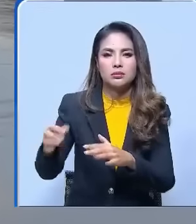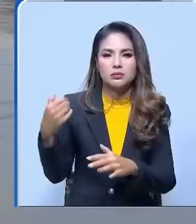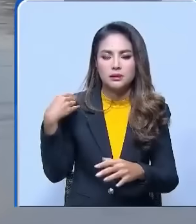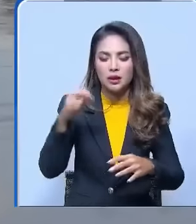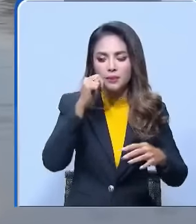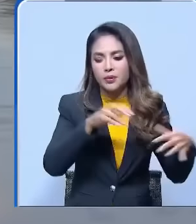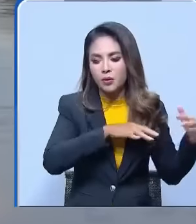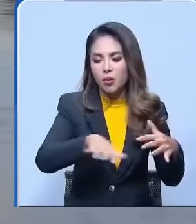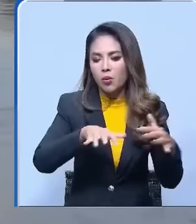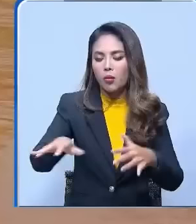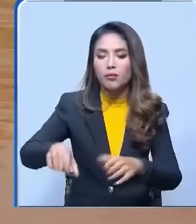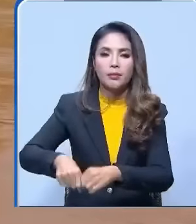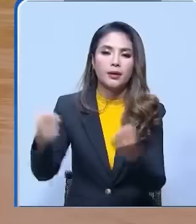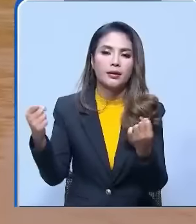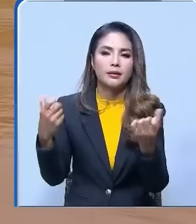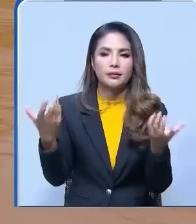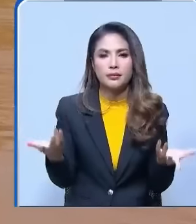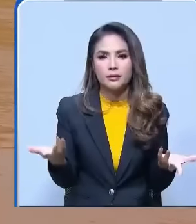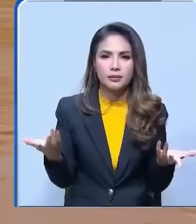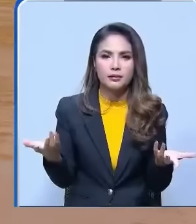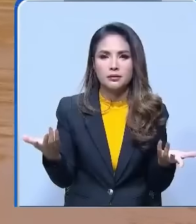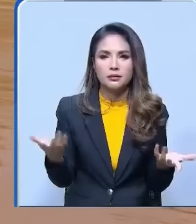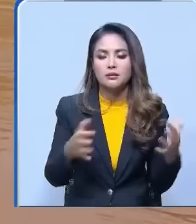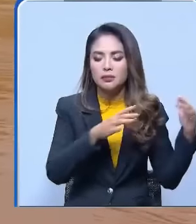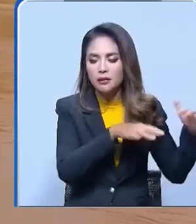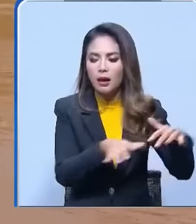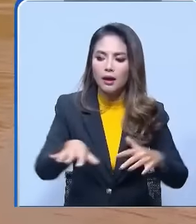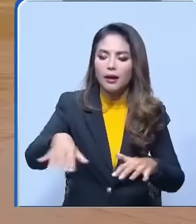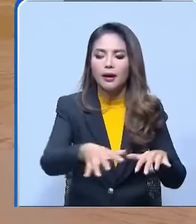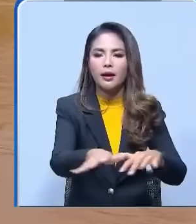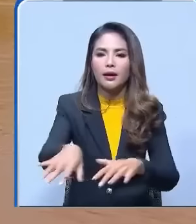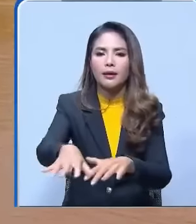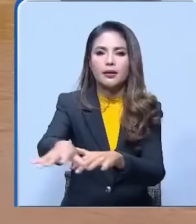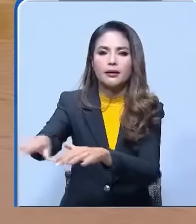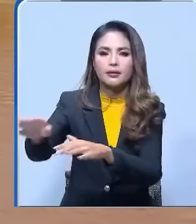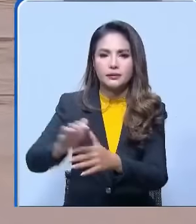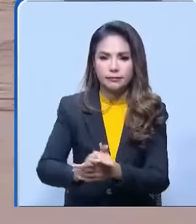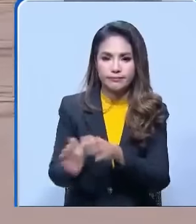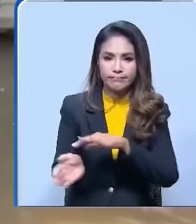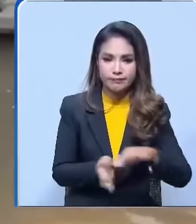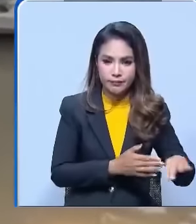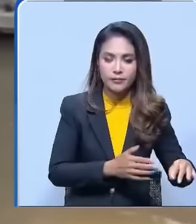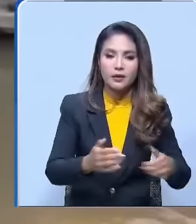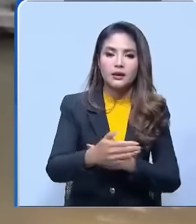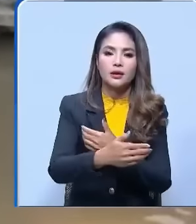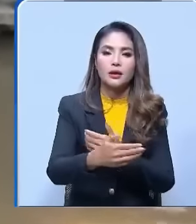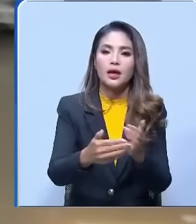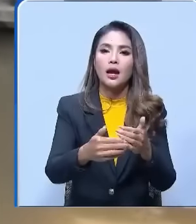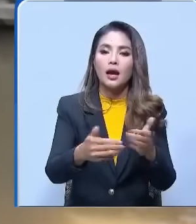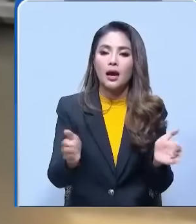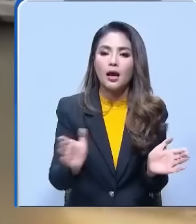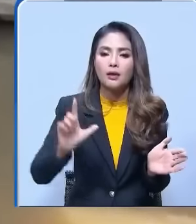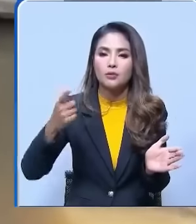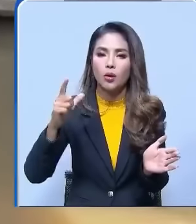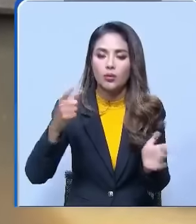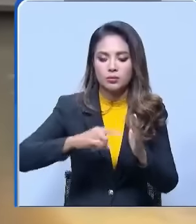พังเสียหายอ้าวจะยังไงอ่ะก็มาตามกระแสน้ำเนี่ยนะคะส่วนที่อ่างทองนะคะชาวบ้านหมู่1ตำบลผงเพงนะค